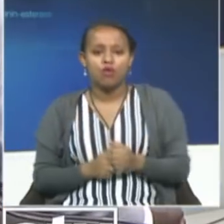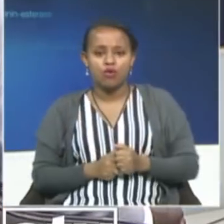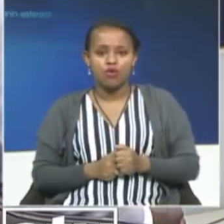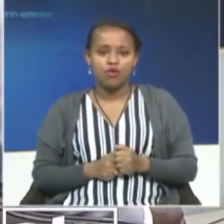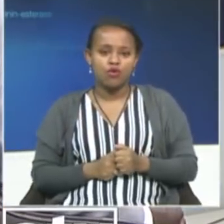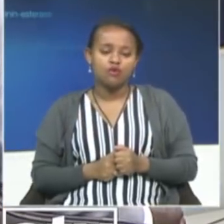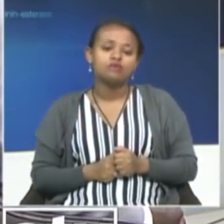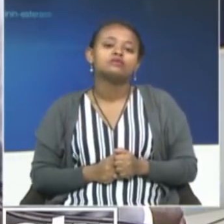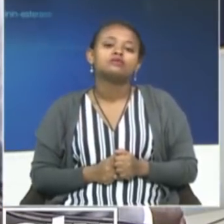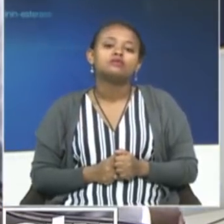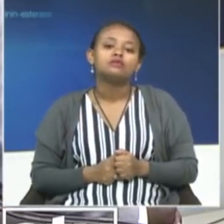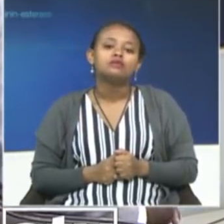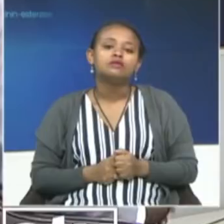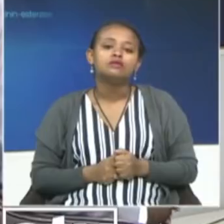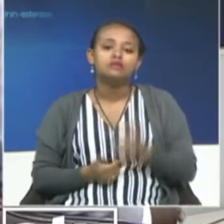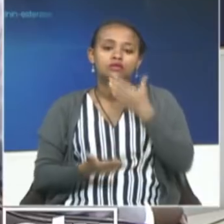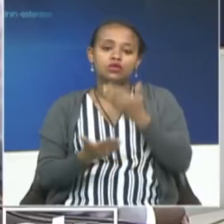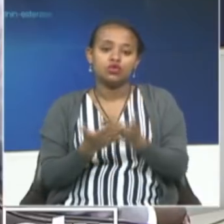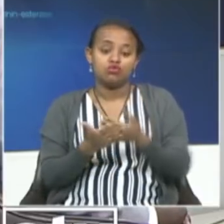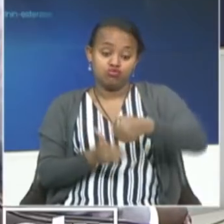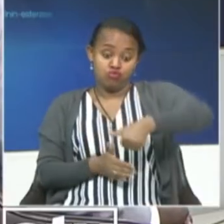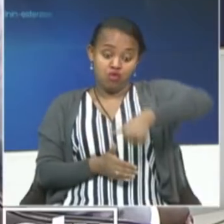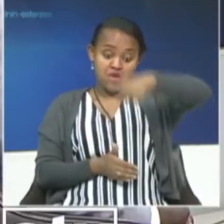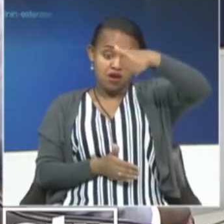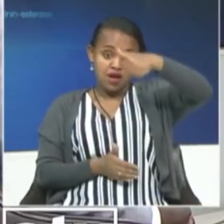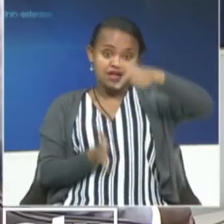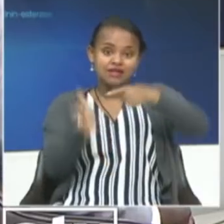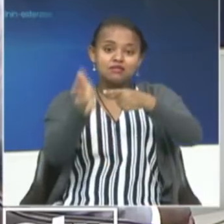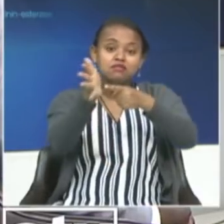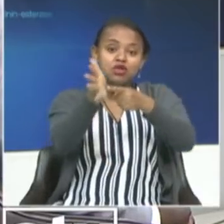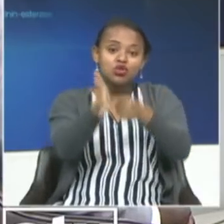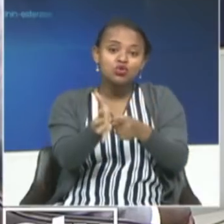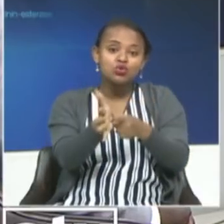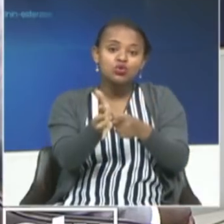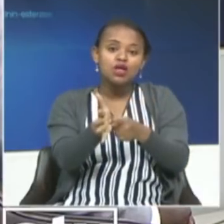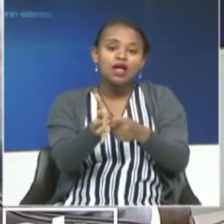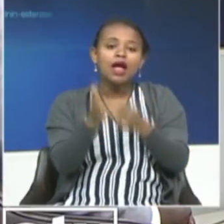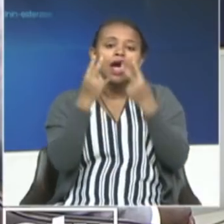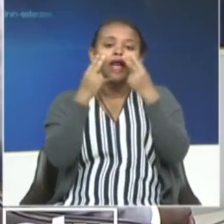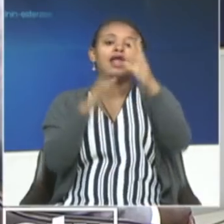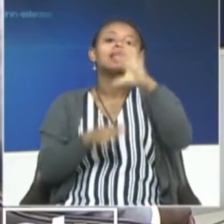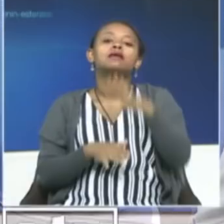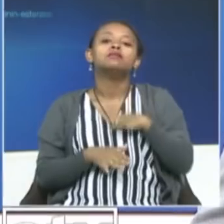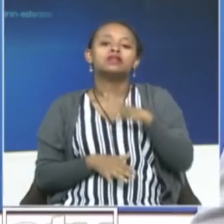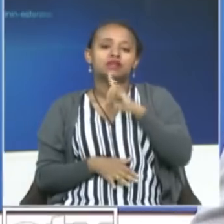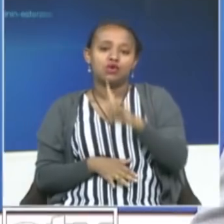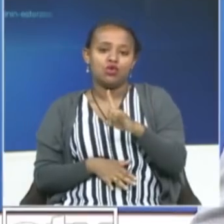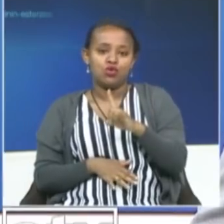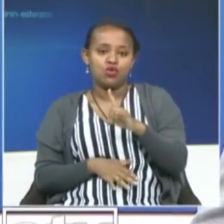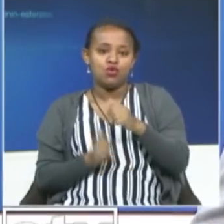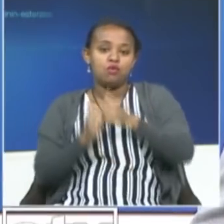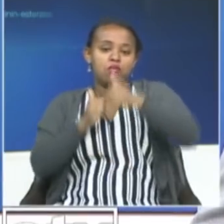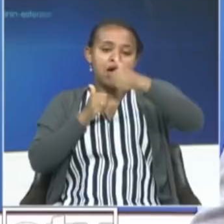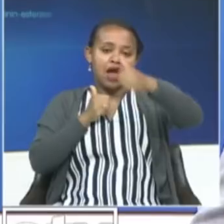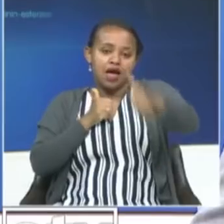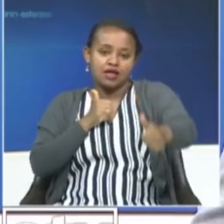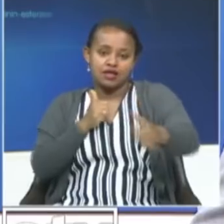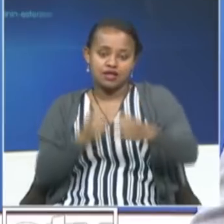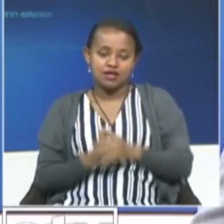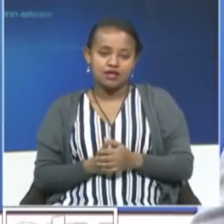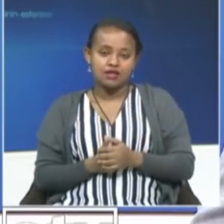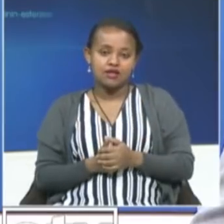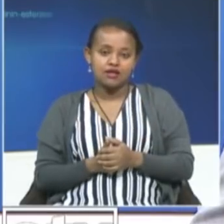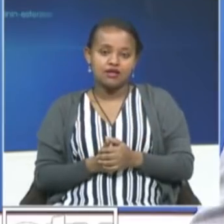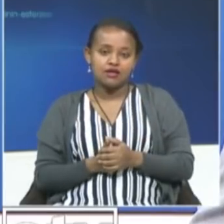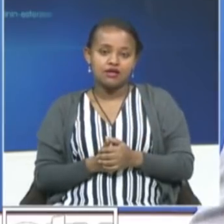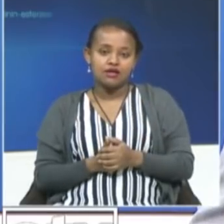እስኪ እንመልከተው። ጥሩ። እንግዲህ በዋናነት ምልክቱ ከታየበት ሰው ነው መራቅ። ይሄ